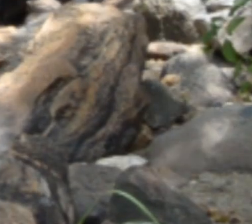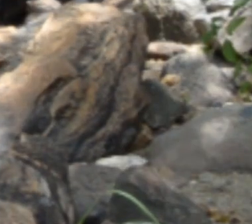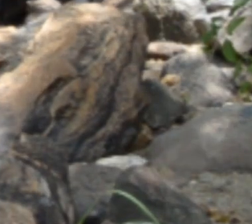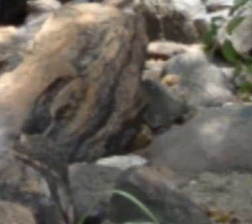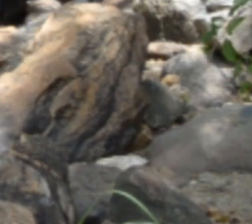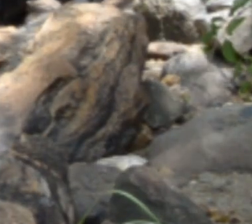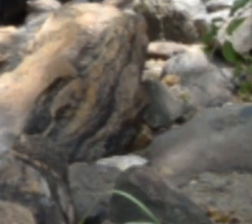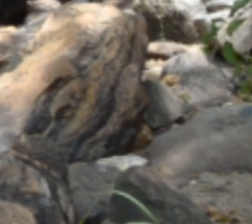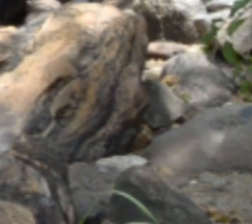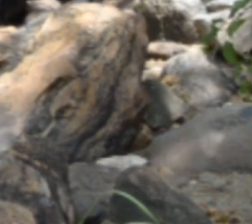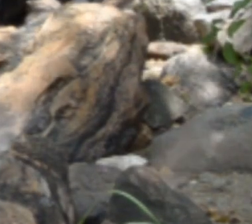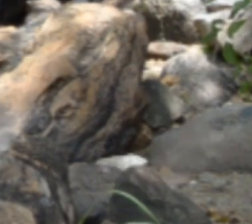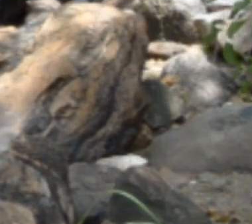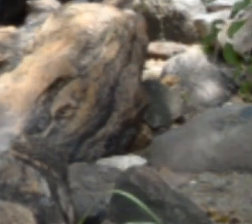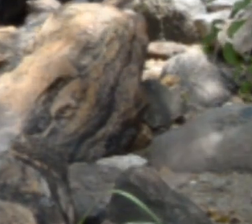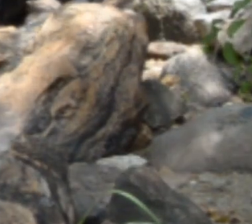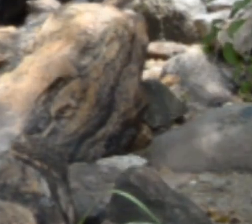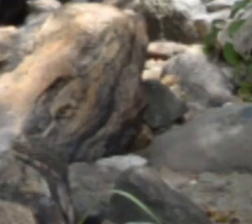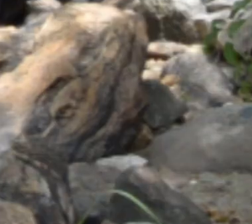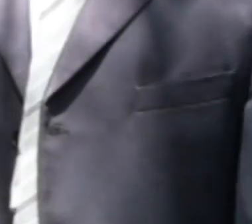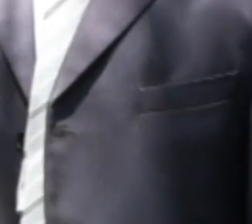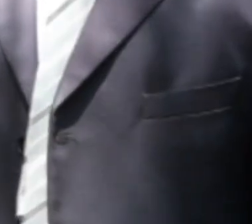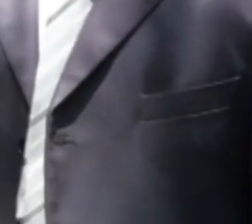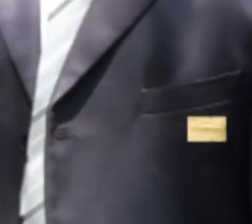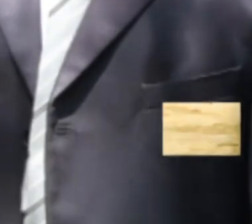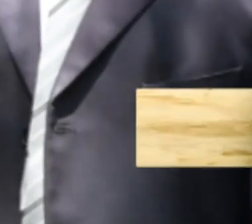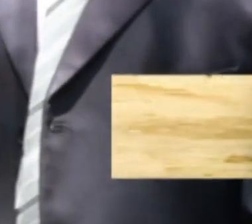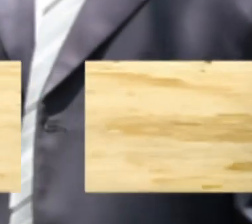Wacheki waribi wanocheka,